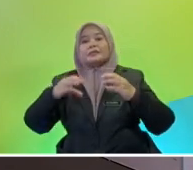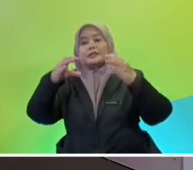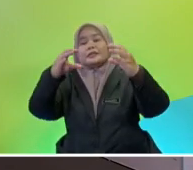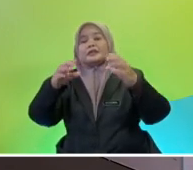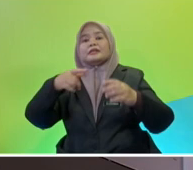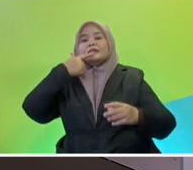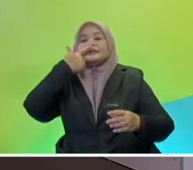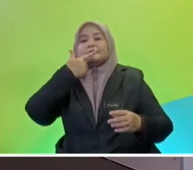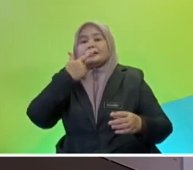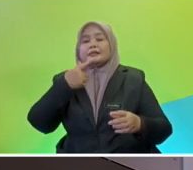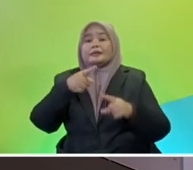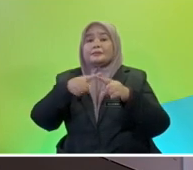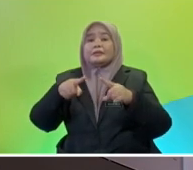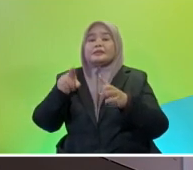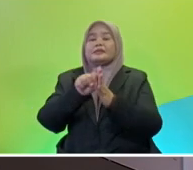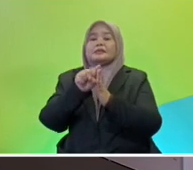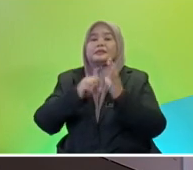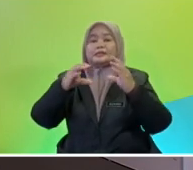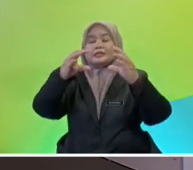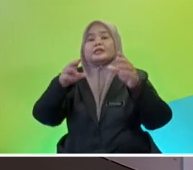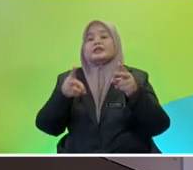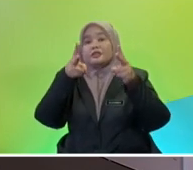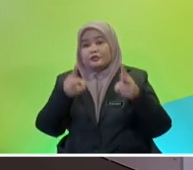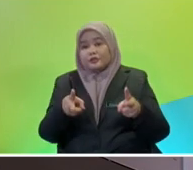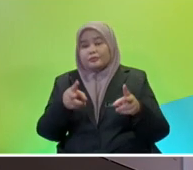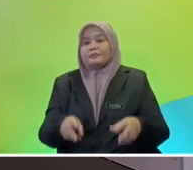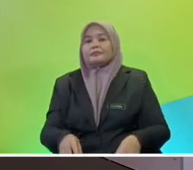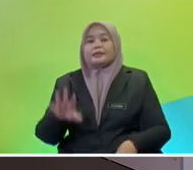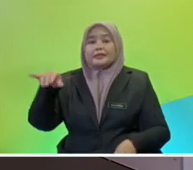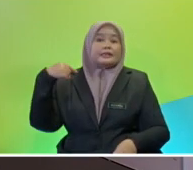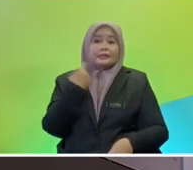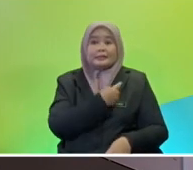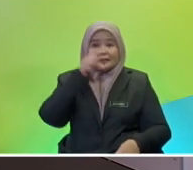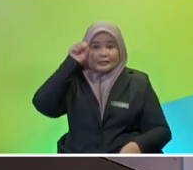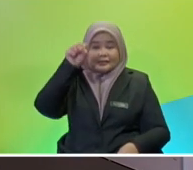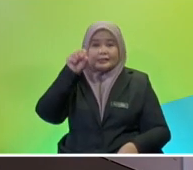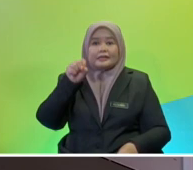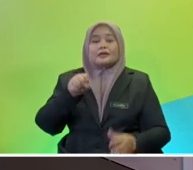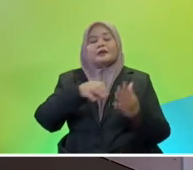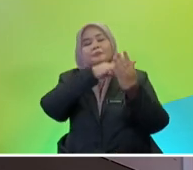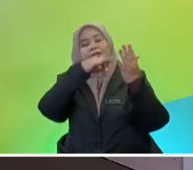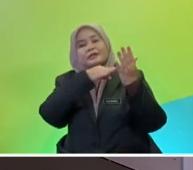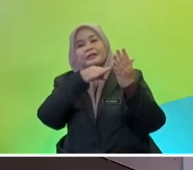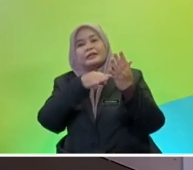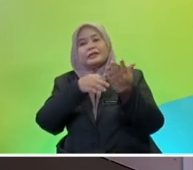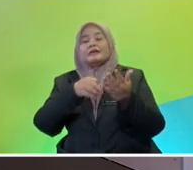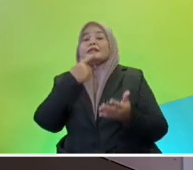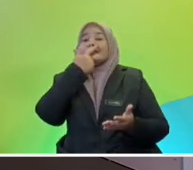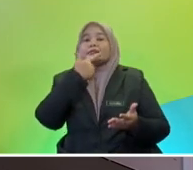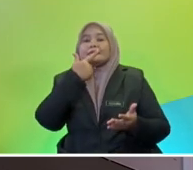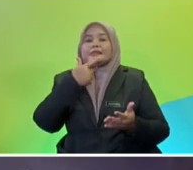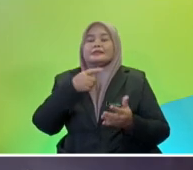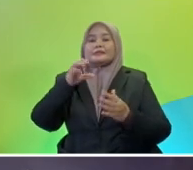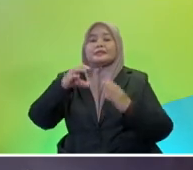lisan tetapi secari individu oke ya marilah sama-sama kita saksikan pencak Siran lisan secara